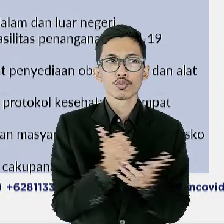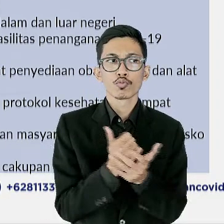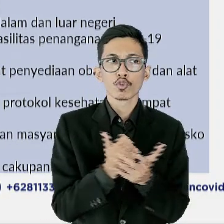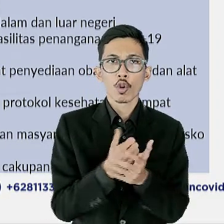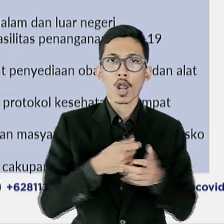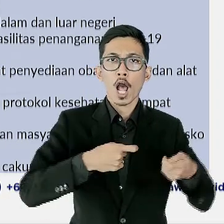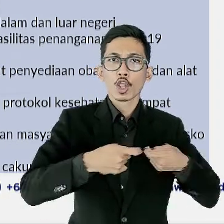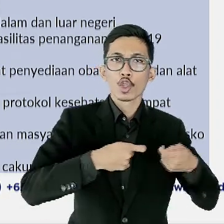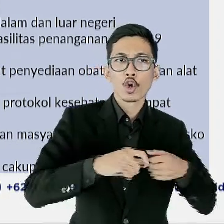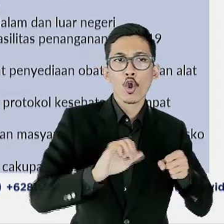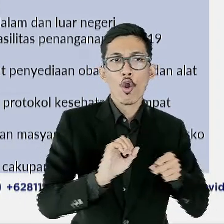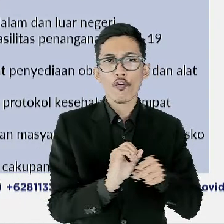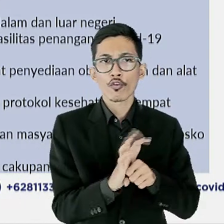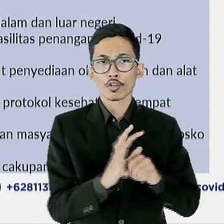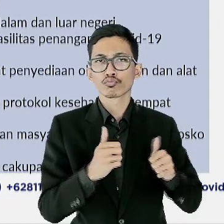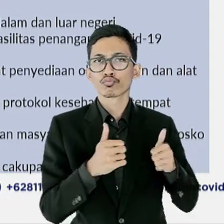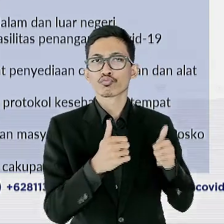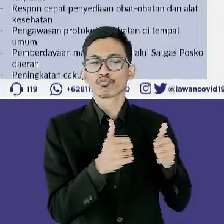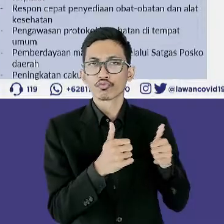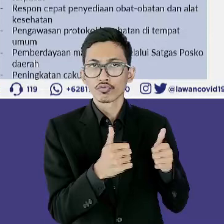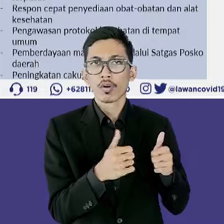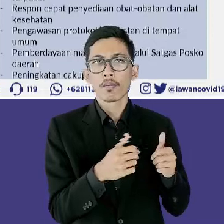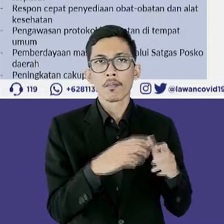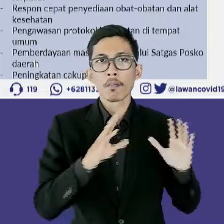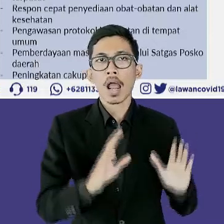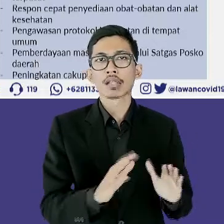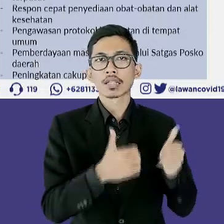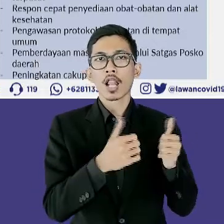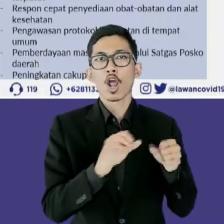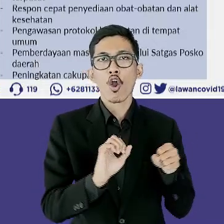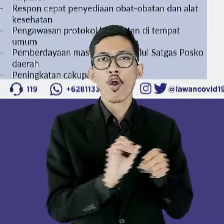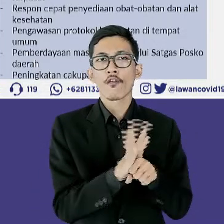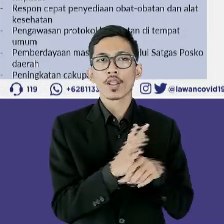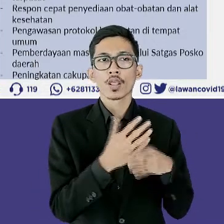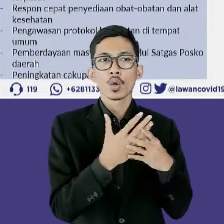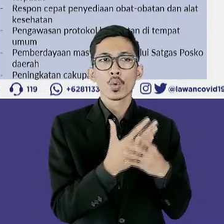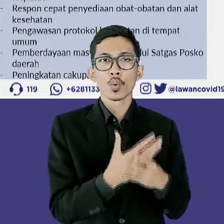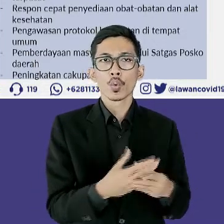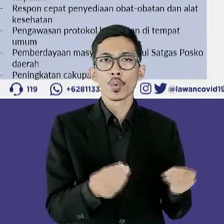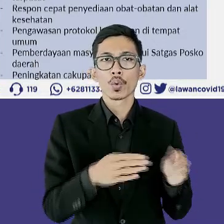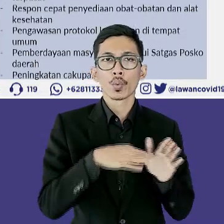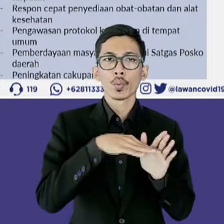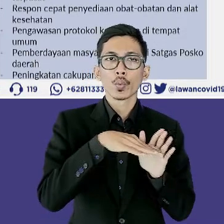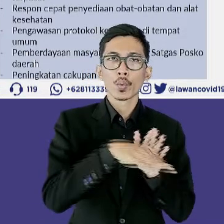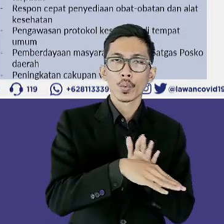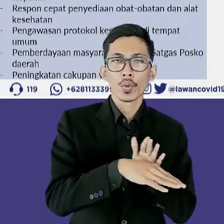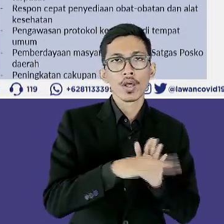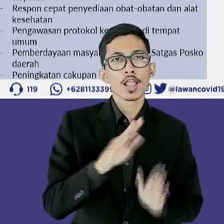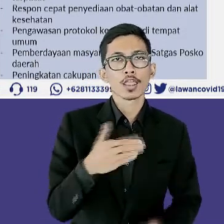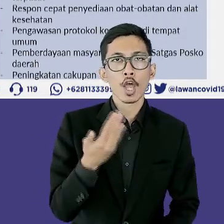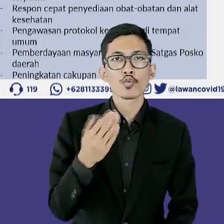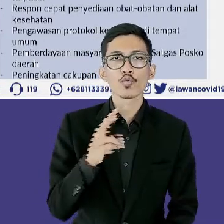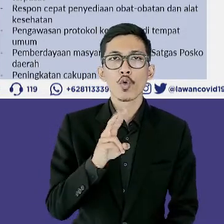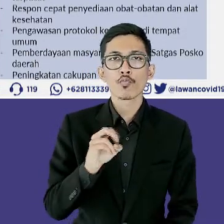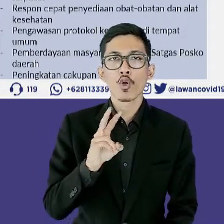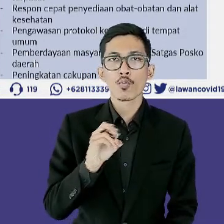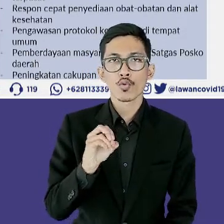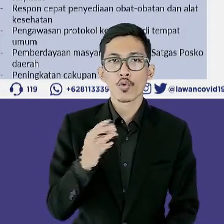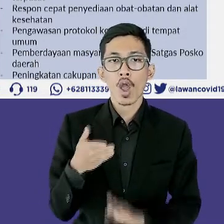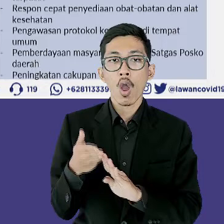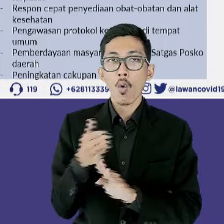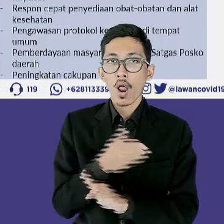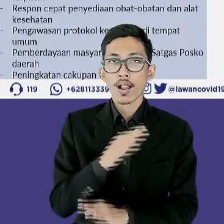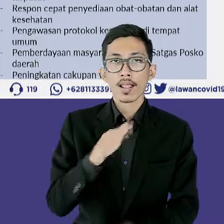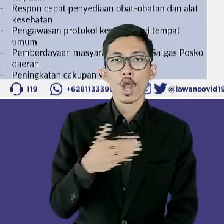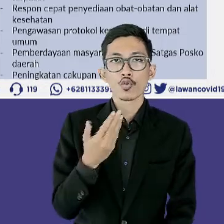dunia dan hampir berhasil mengeradikasi COVID-19 sepanjang tahun 2020 dan awal